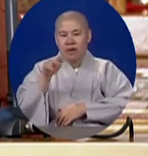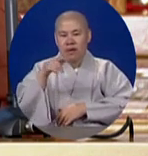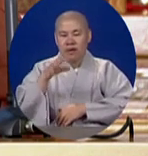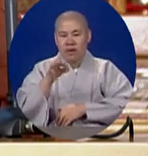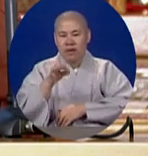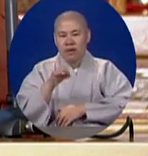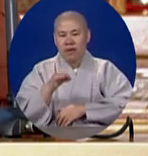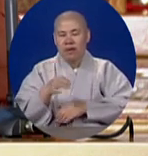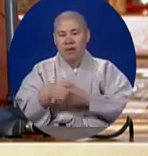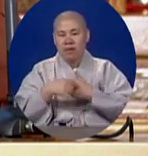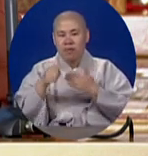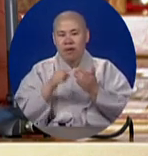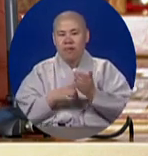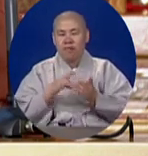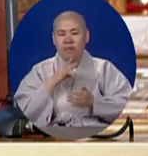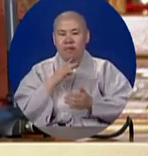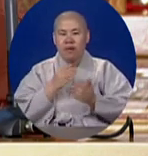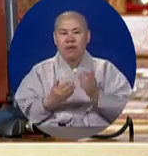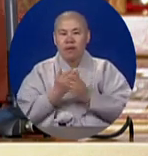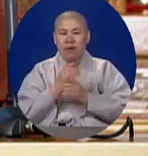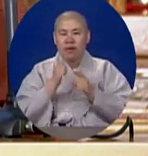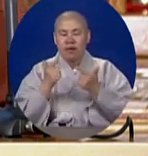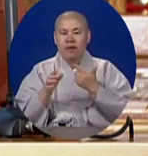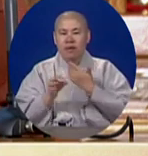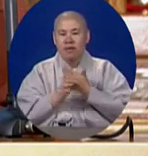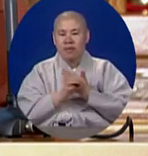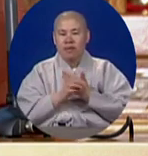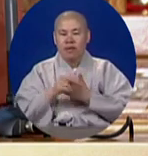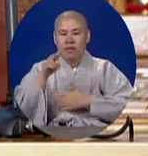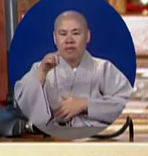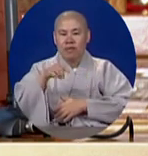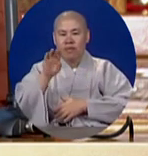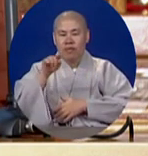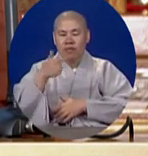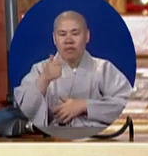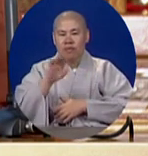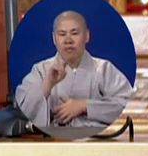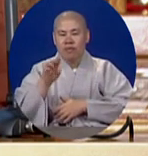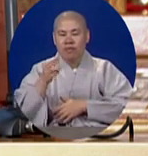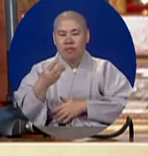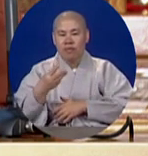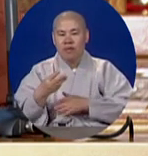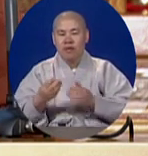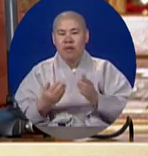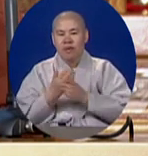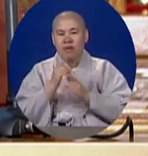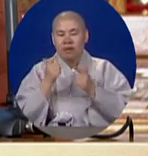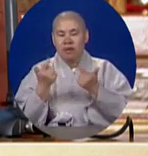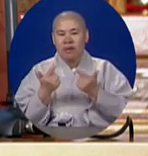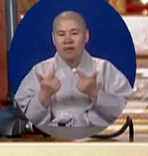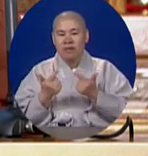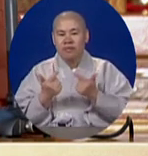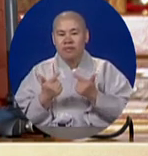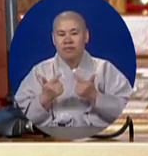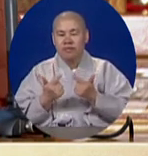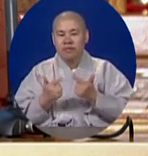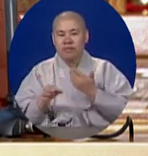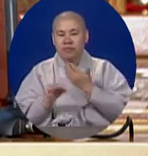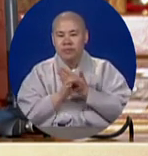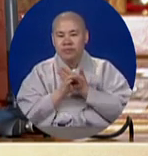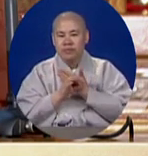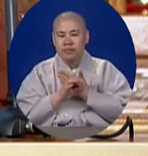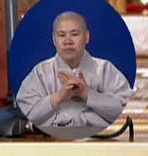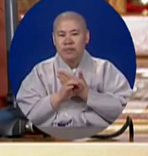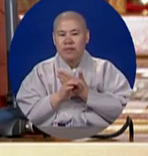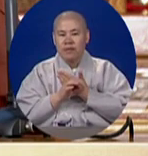집착만 일으키지 아니하면 이게 수분별을 안 일으킨다 이 말이에요. 그러면 어떻게 되느냐? 색